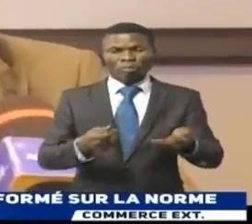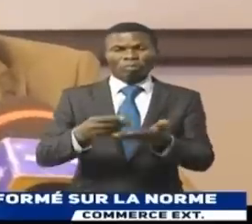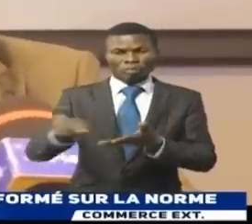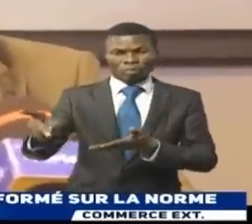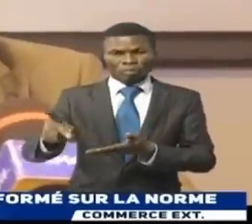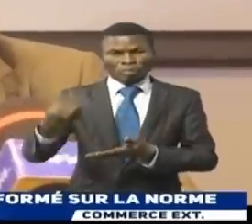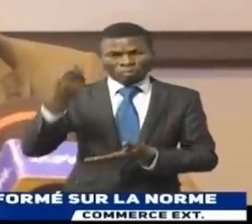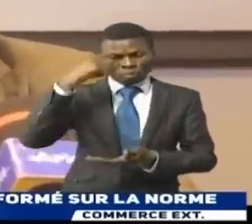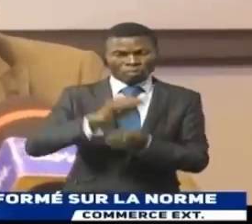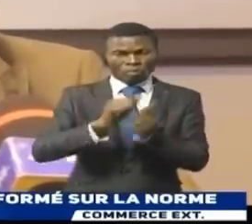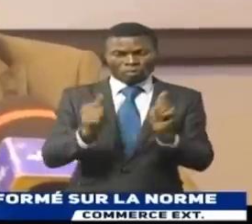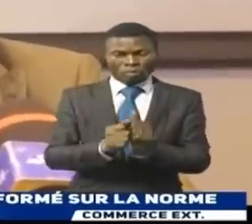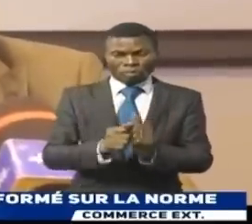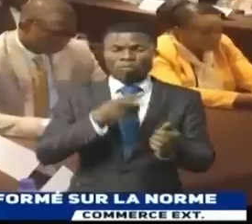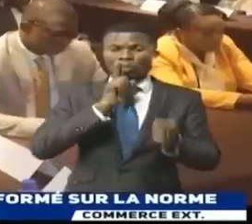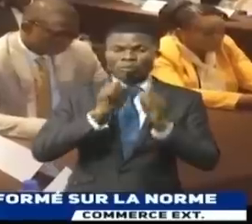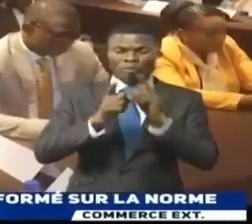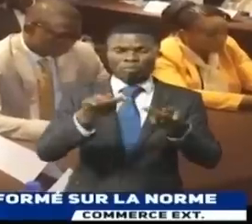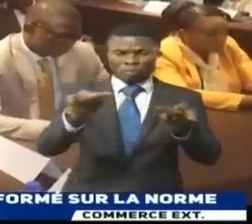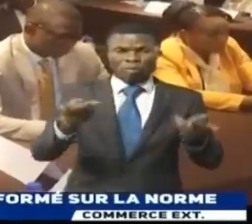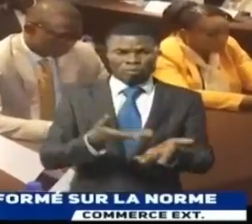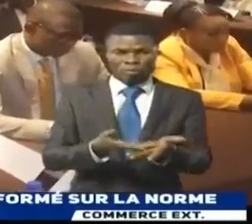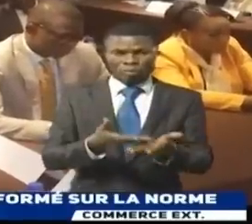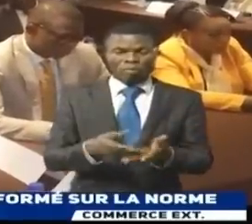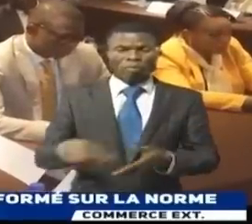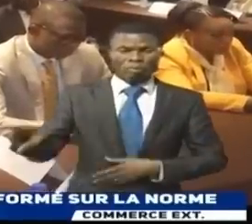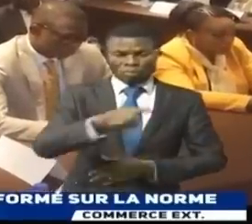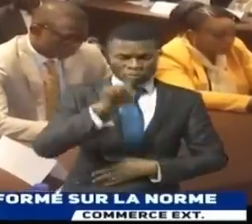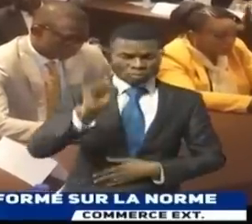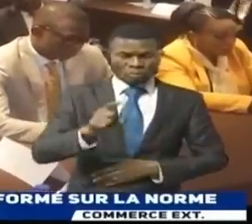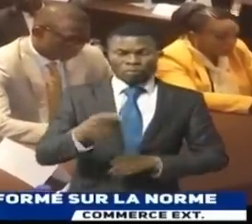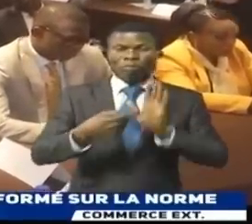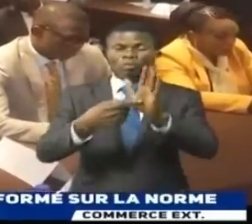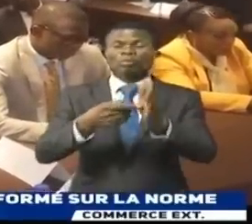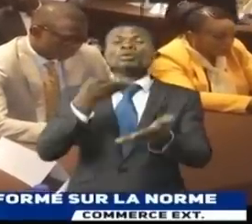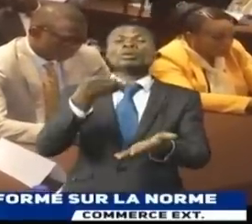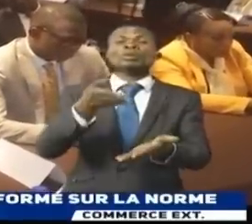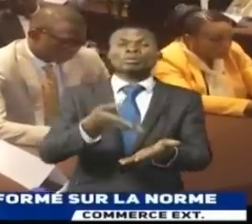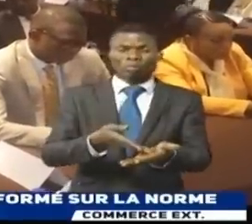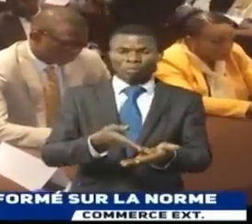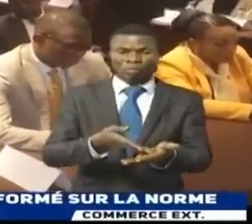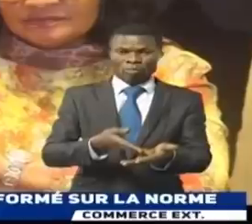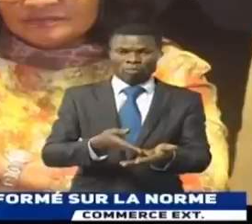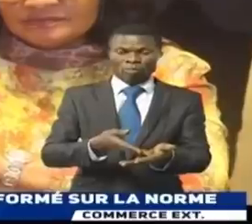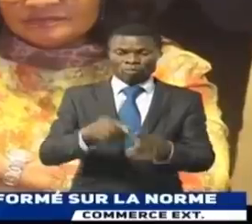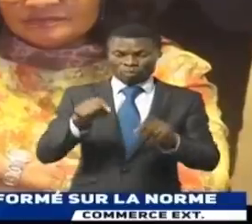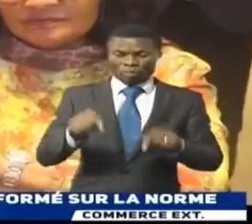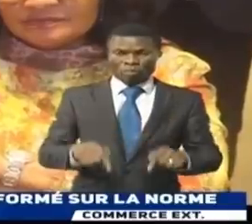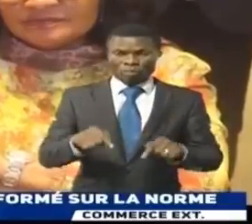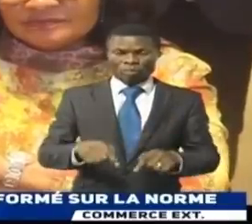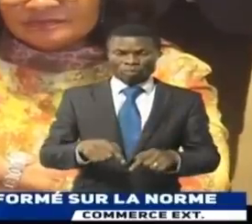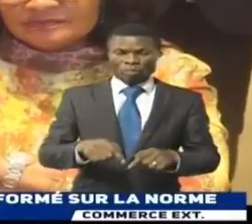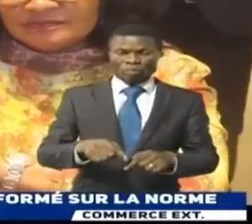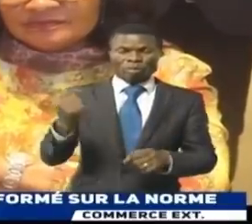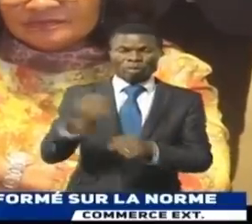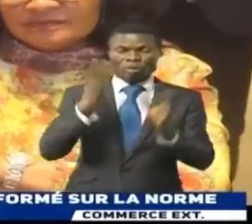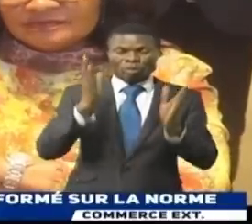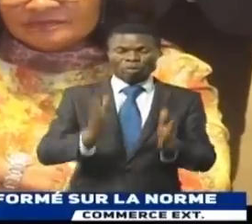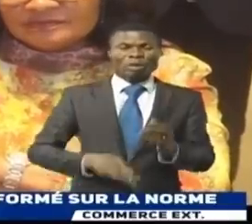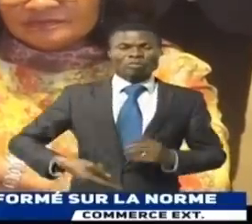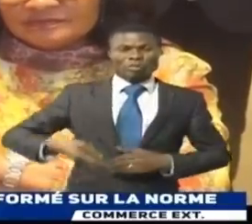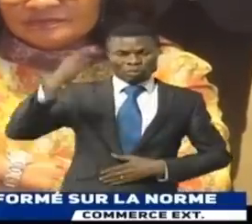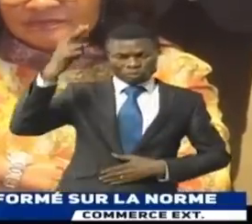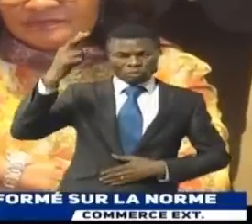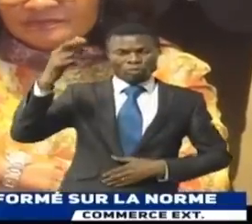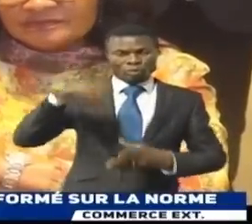à vos interventions sur terrain. Vous devez faire preuve désormais de professionnalisme dans le